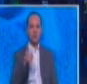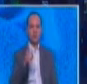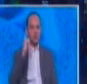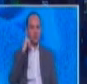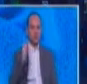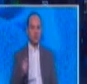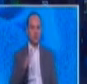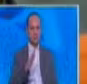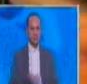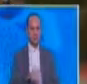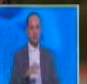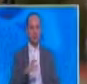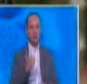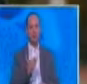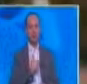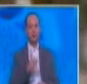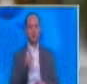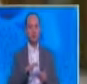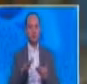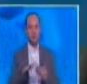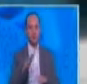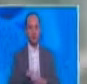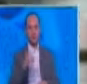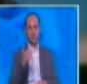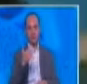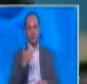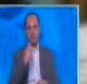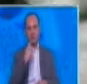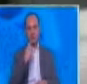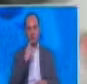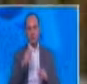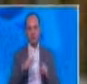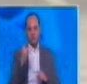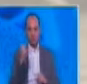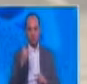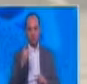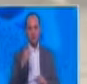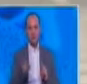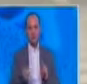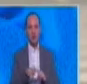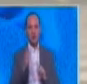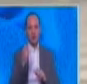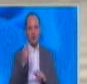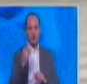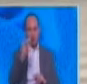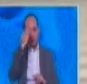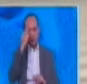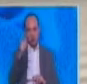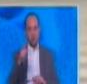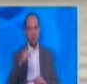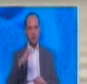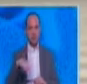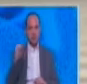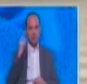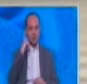başvurumuzu yaptık ve genelgeyle bir düzenleme de yapıldı. 65 yaş üzerindeki kanser hastalarımız ilgili birimlere